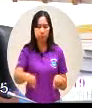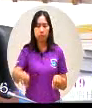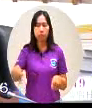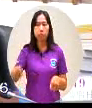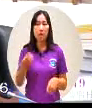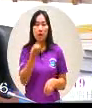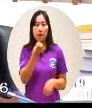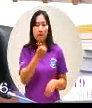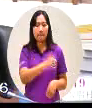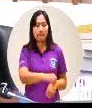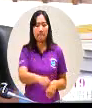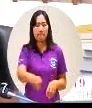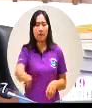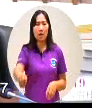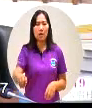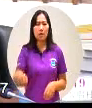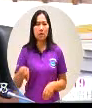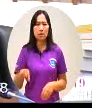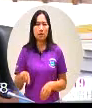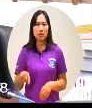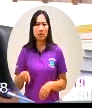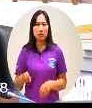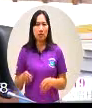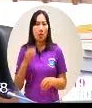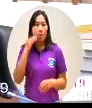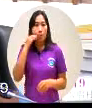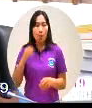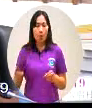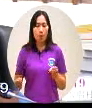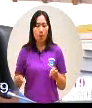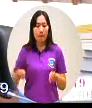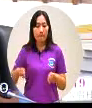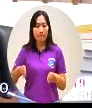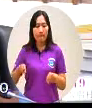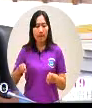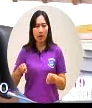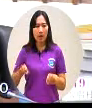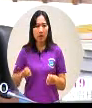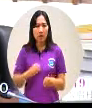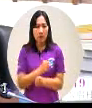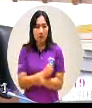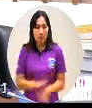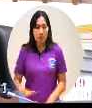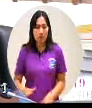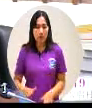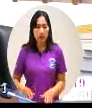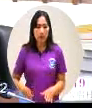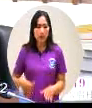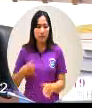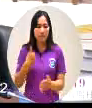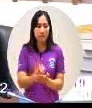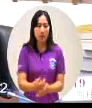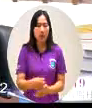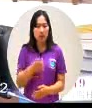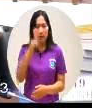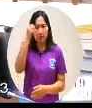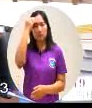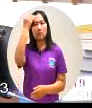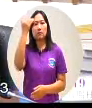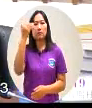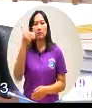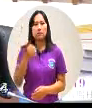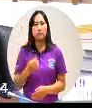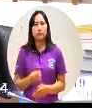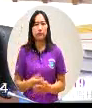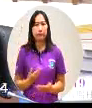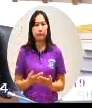哦，规抓的吼，安尼机车技术呐，总讲无小心跌倒吼，伊嘛较会有一个安全感。哦，这个应该改善一下吼。